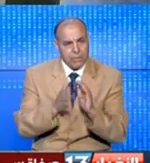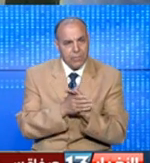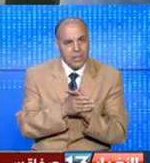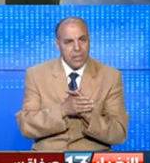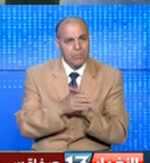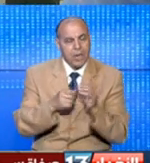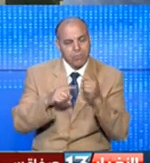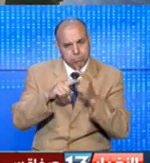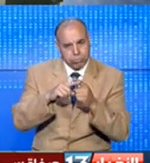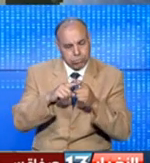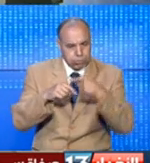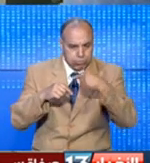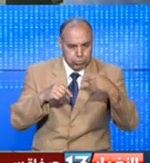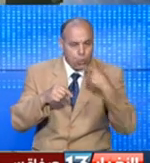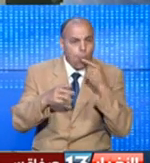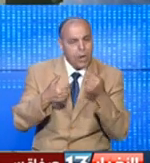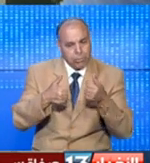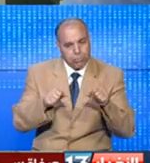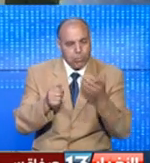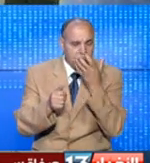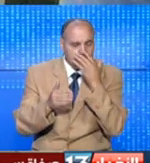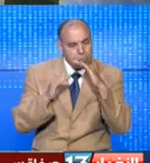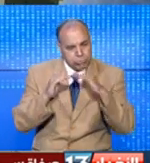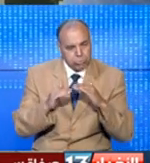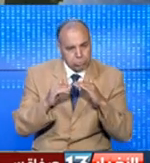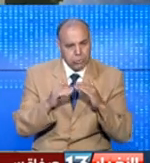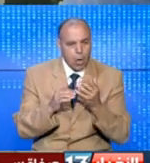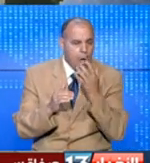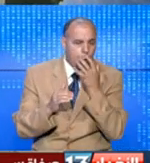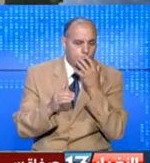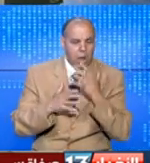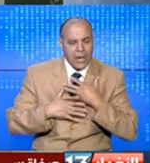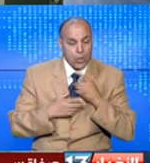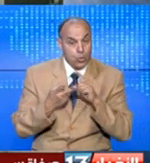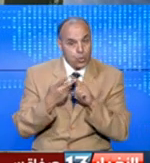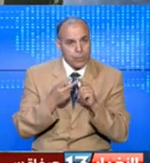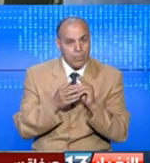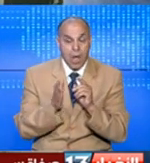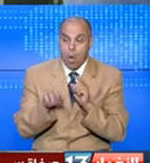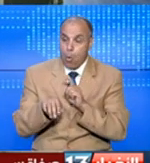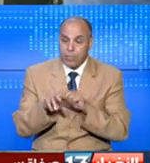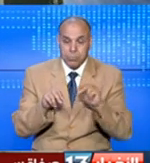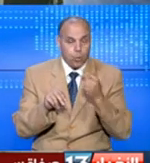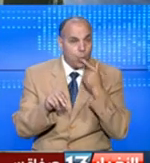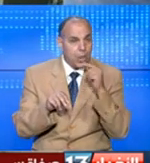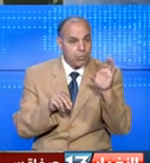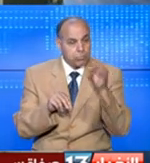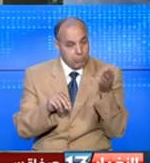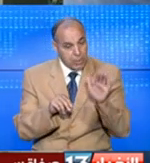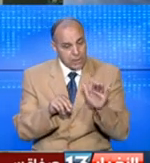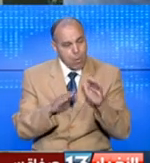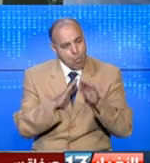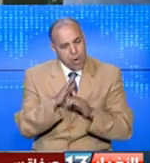الايجابيه الاخ عدد الحالات المقيمه في المستشفى لانعاش في نفس الوقت في حاله الوفايات